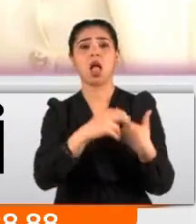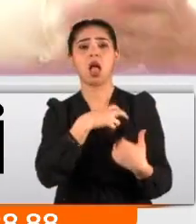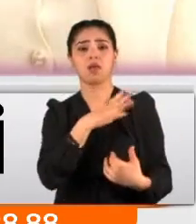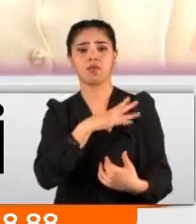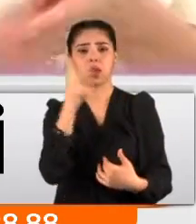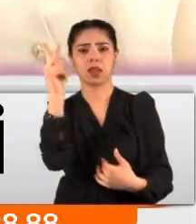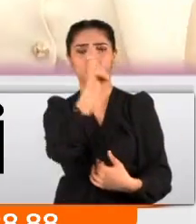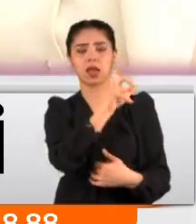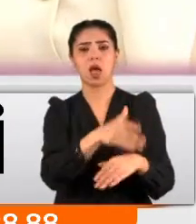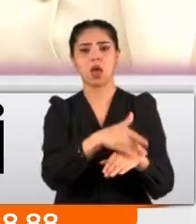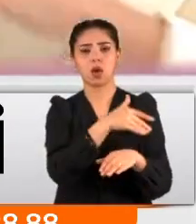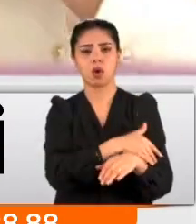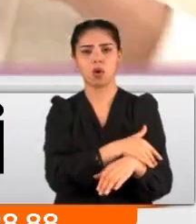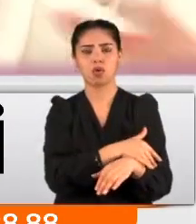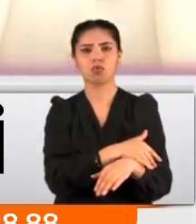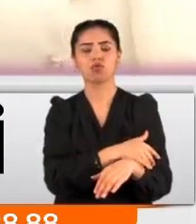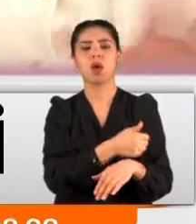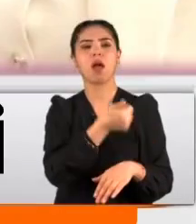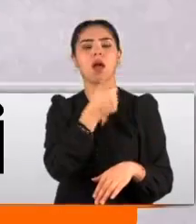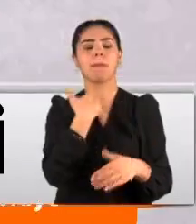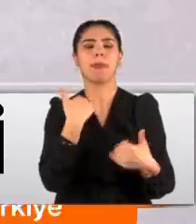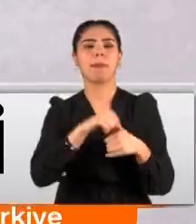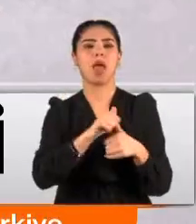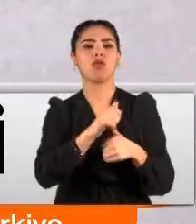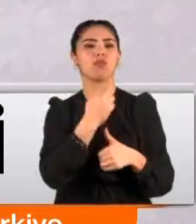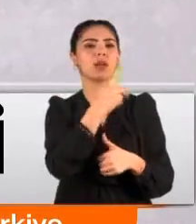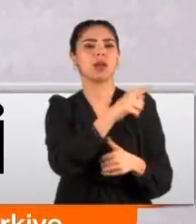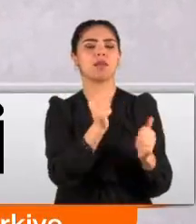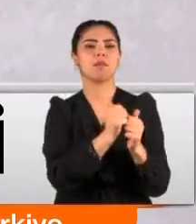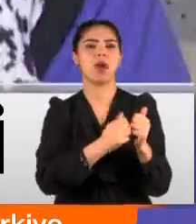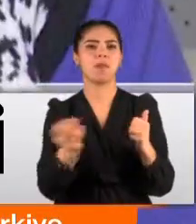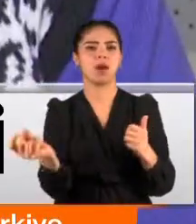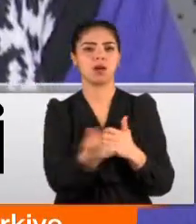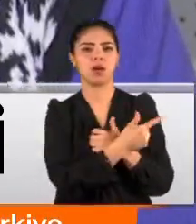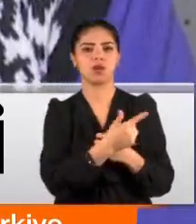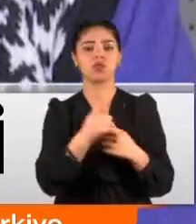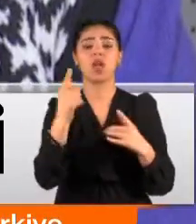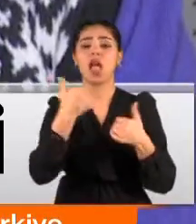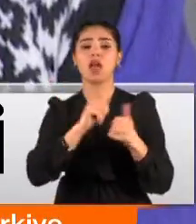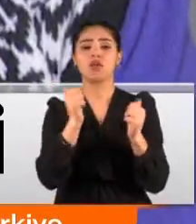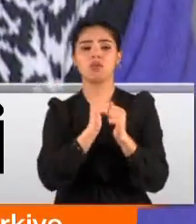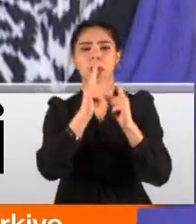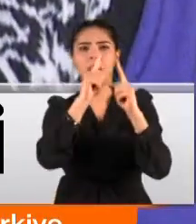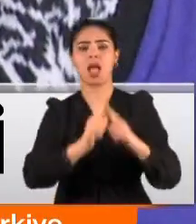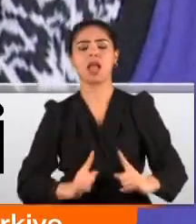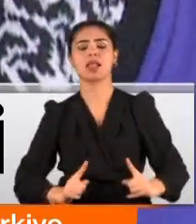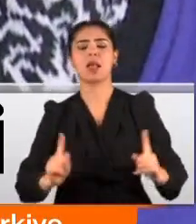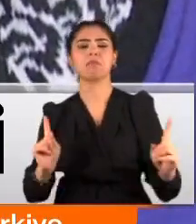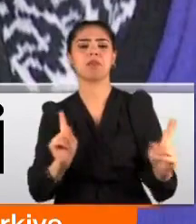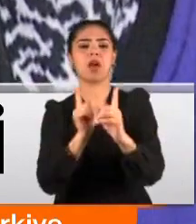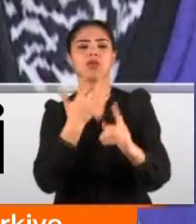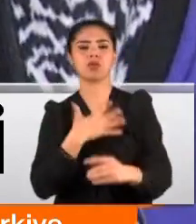ay önce pırtısını pırtısını toparladı, evet. Gitti. Evet. Tek istediği eşiyle yüzleşmekti. Dünyaya konuşacağım, dünya beni